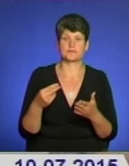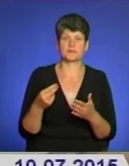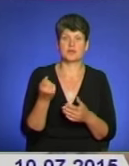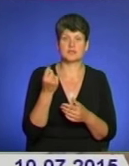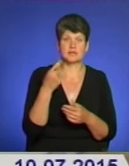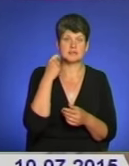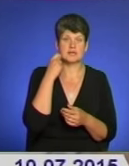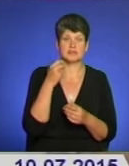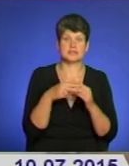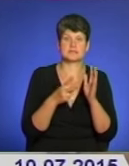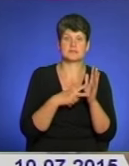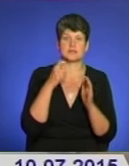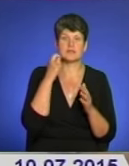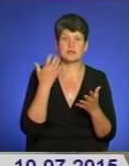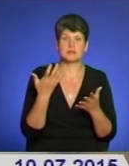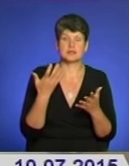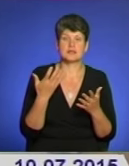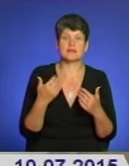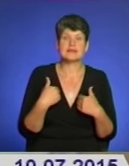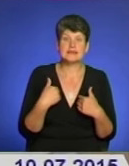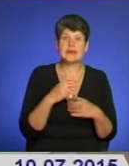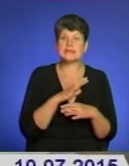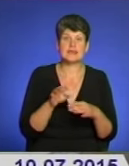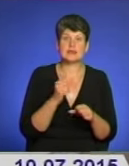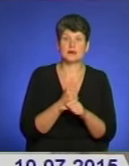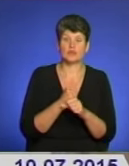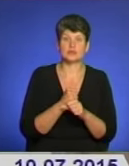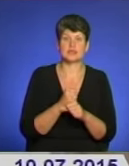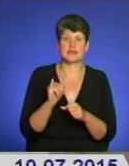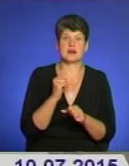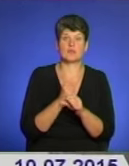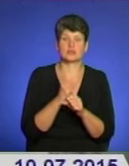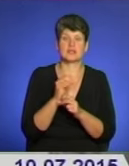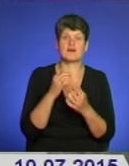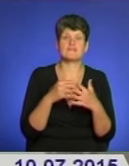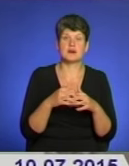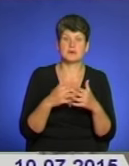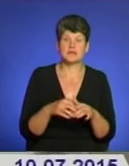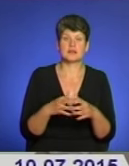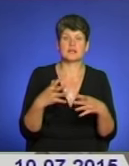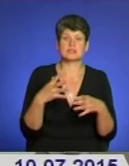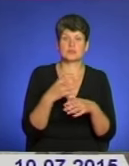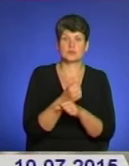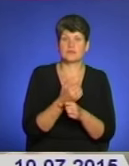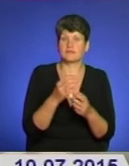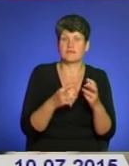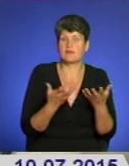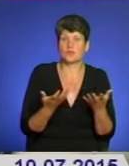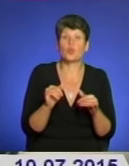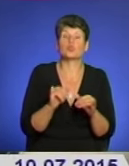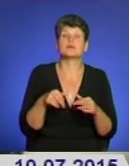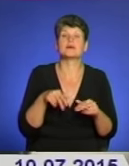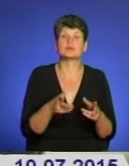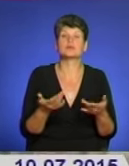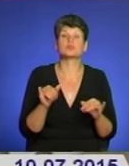років дитину і 17, як я вже говорила. Я не працюю, я працювала на Каніцькій фабриці. Каніцьку фабрику сократили. Все, куди піти,